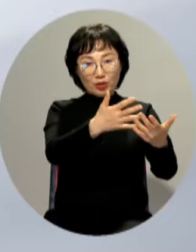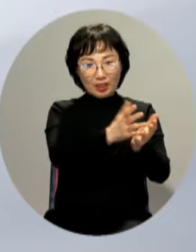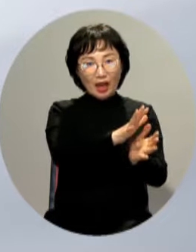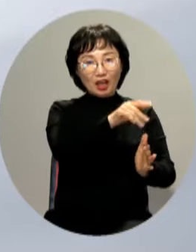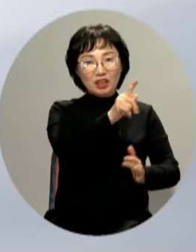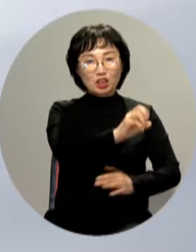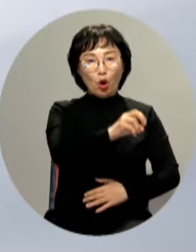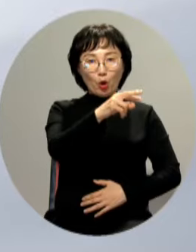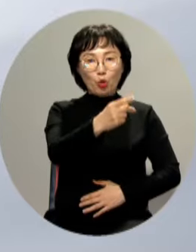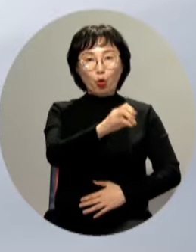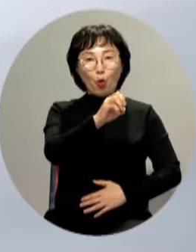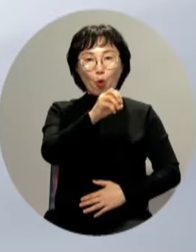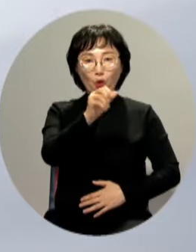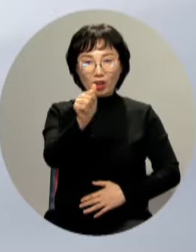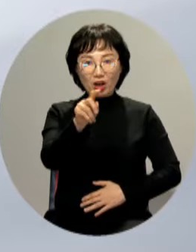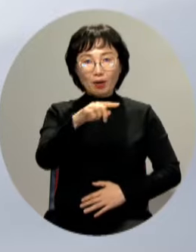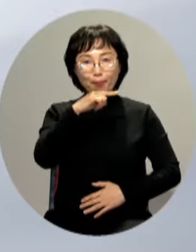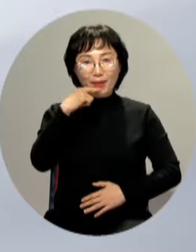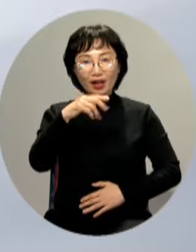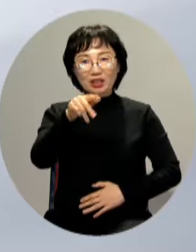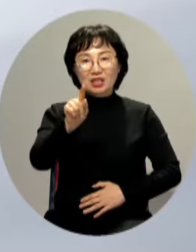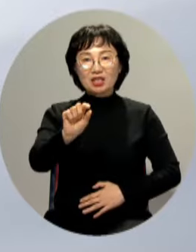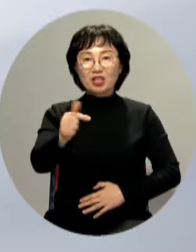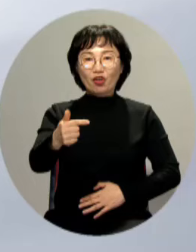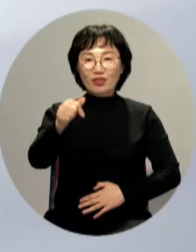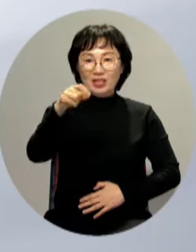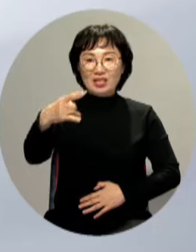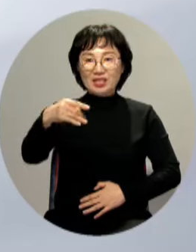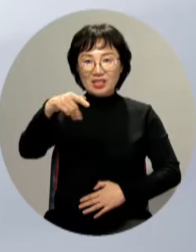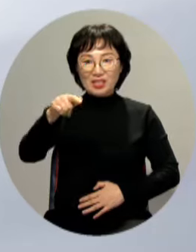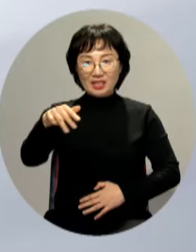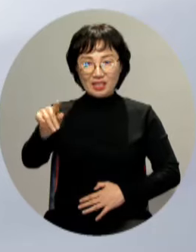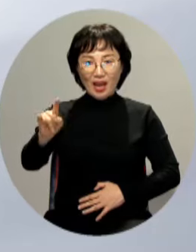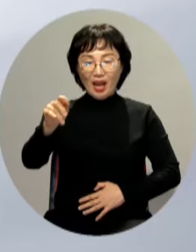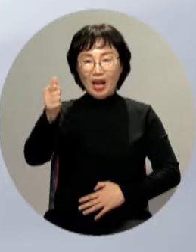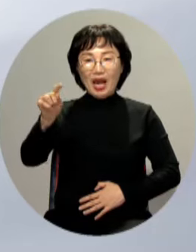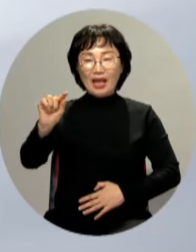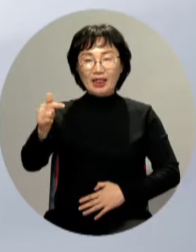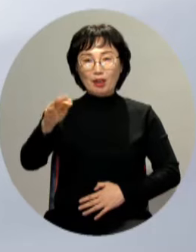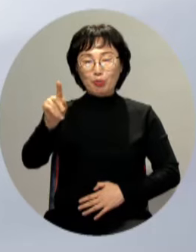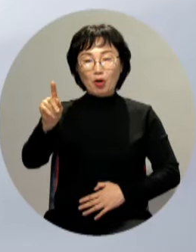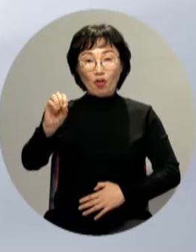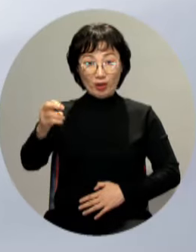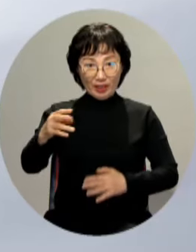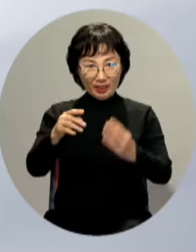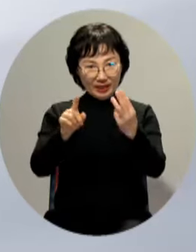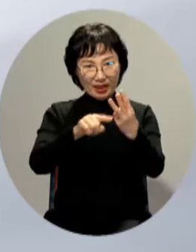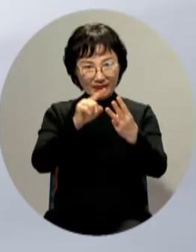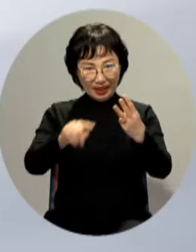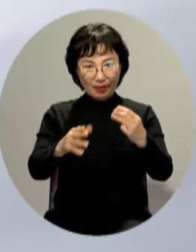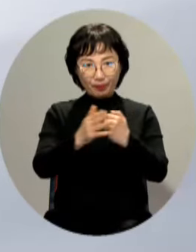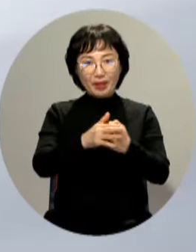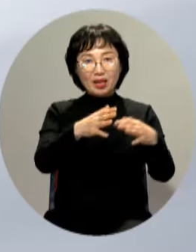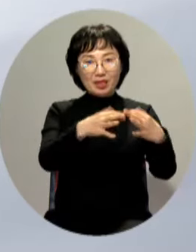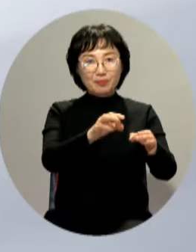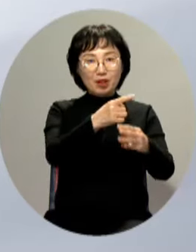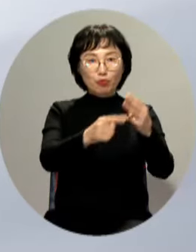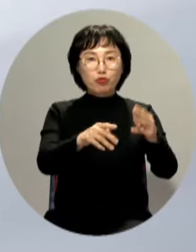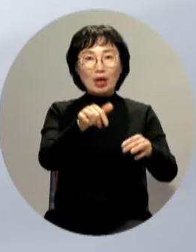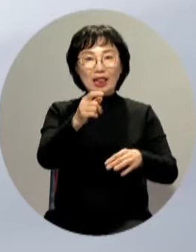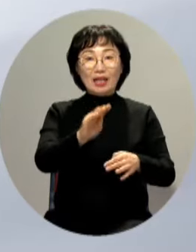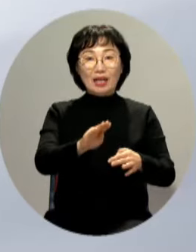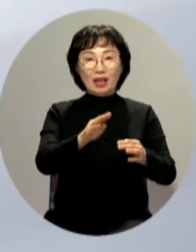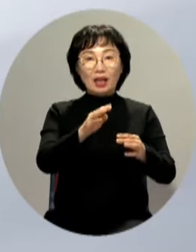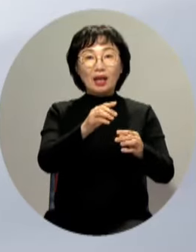국민의 힘 전희재 녹색 정의당 한병옥 후보가 파전을 버리게 됐습니다 군산 김제부안 선거구에서는